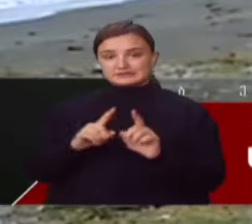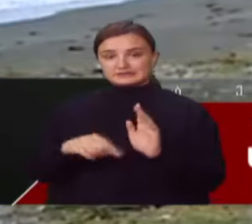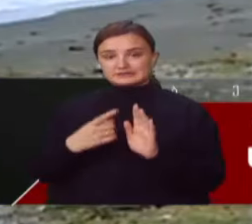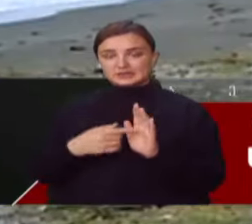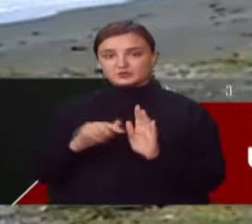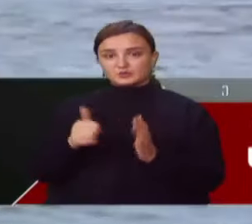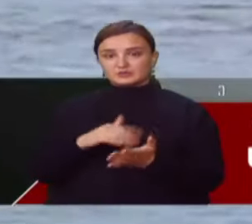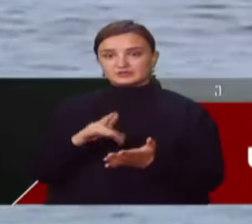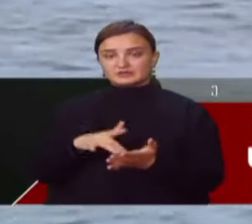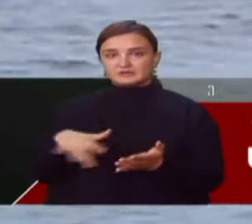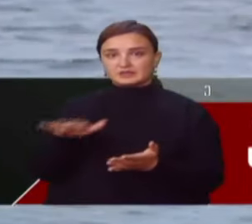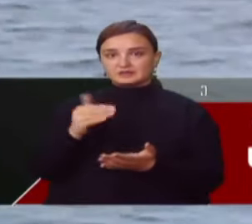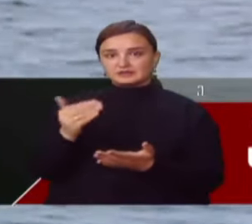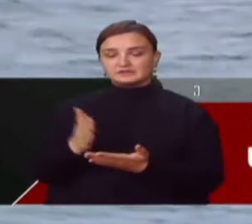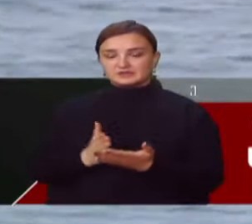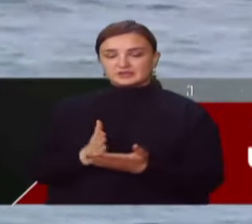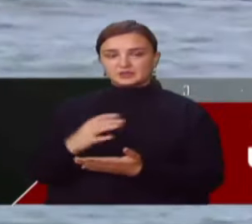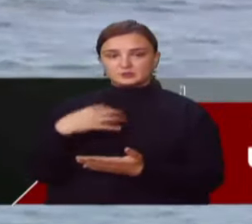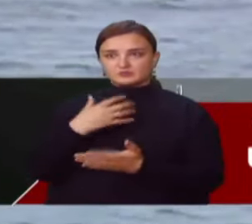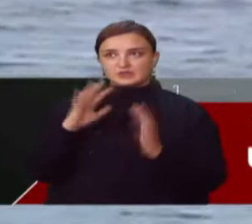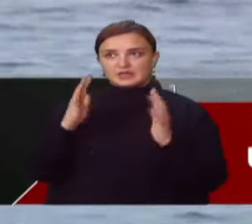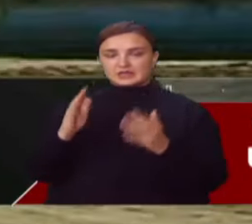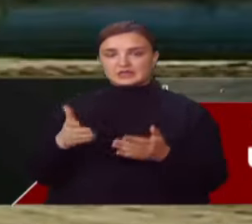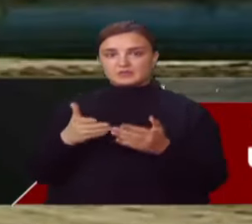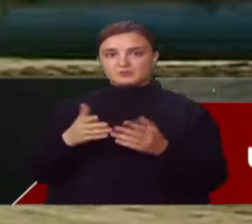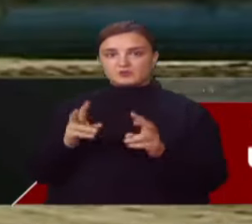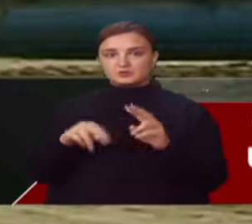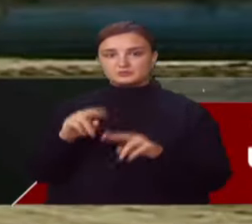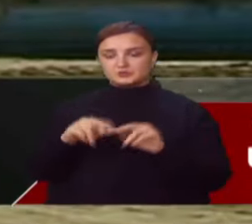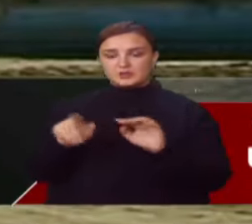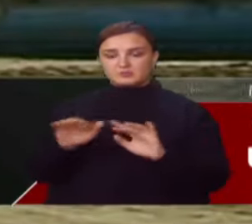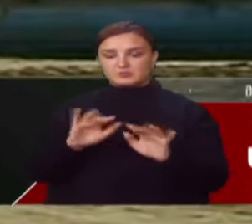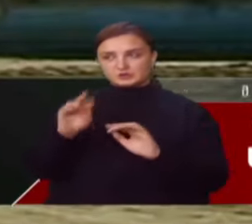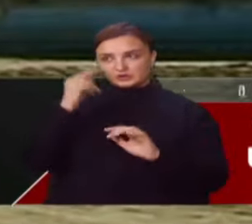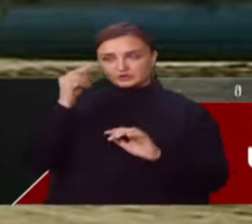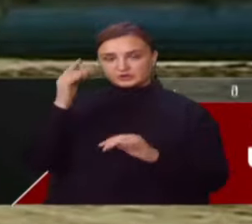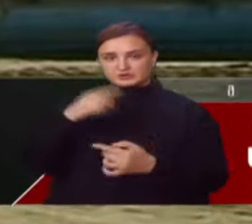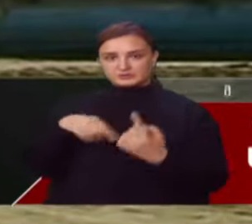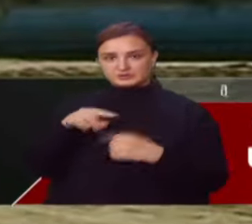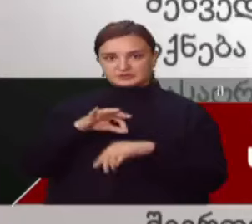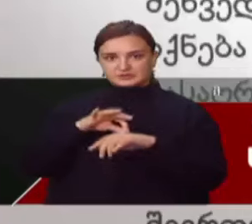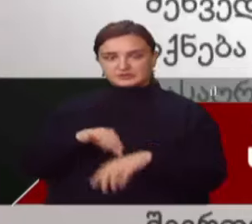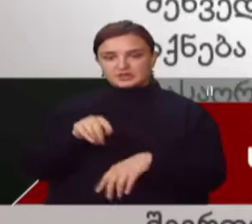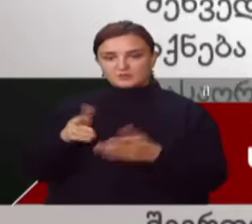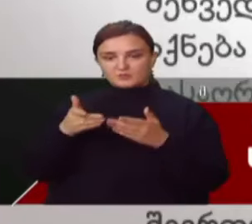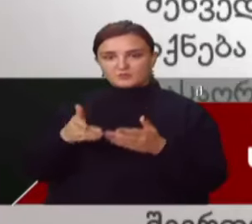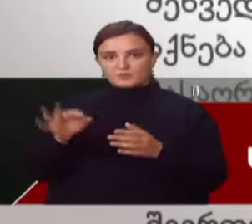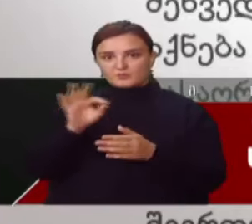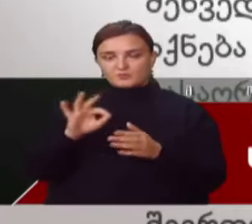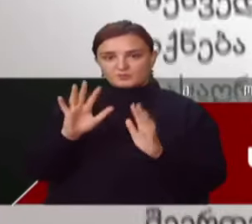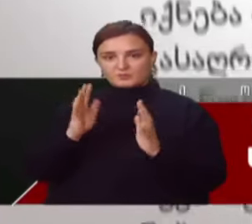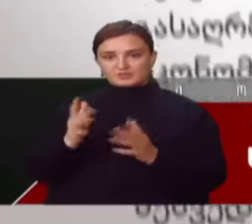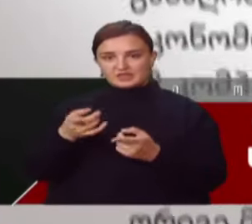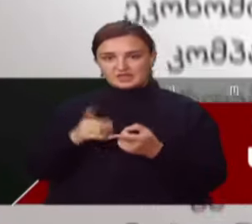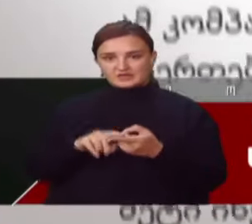როგორიც ქვეყნისთვის სტრატეგიული მნიშვნელობის ანაკლიის პორტის მშენებლობა და ამ პროცესში ჩინური ინვესტიცია. ანაკლიის პორტთან დაკავშირებით